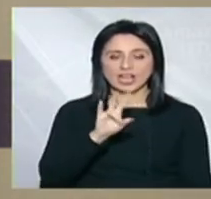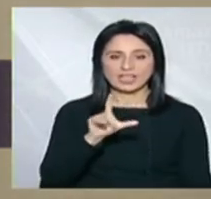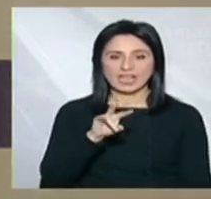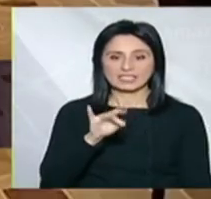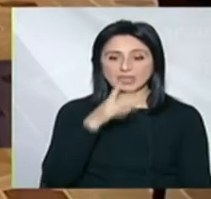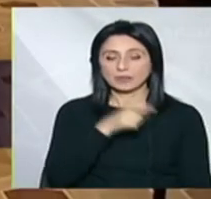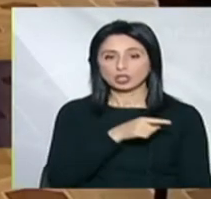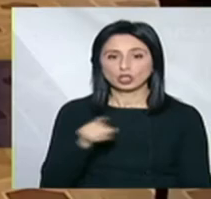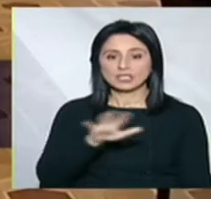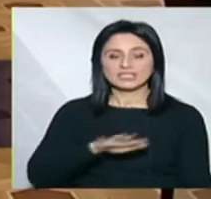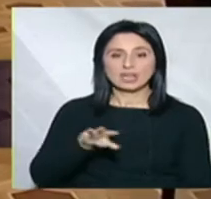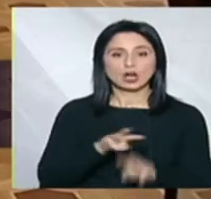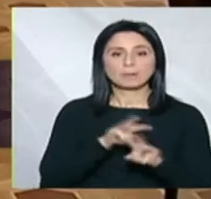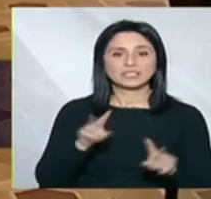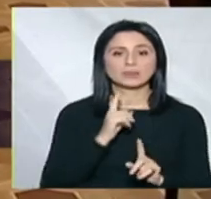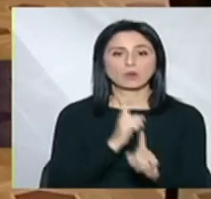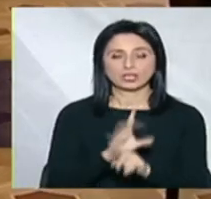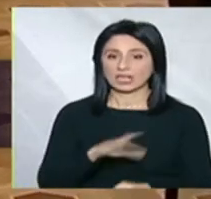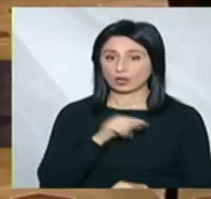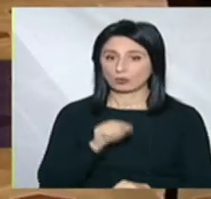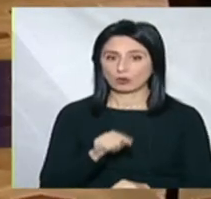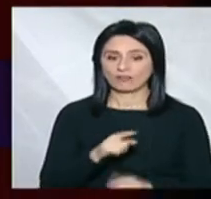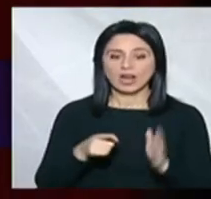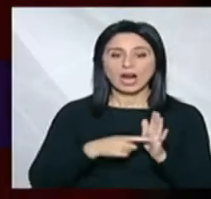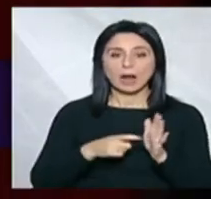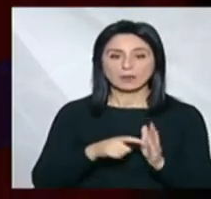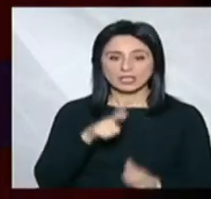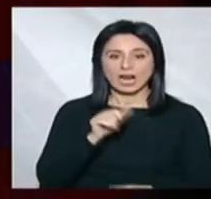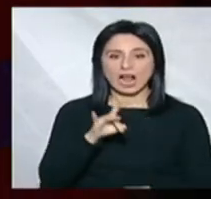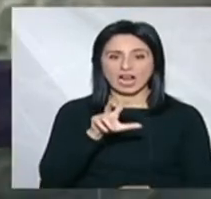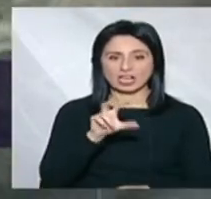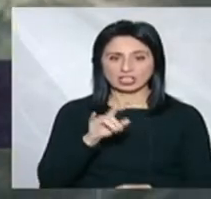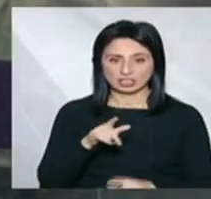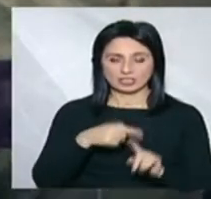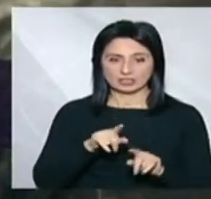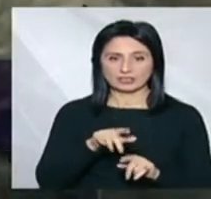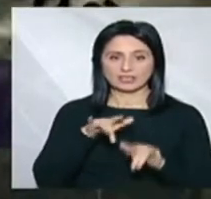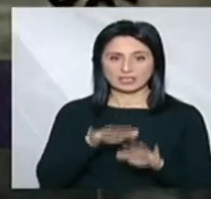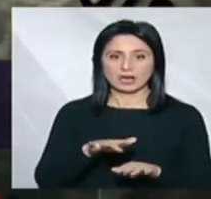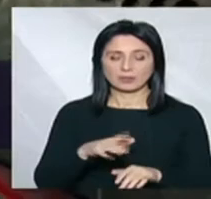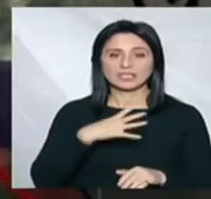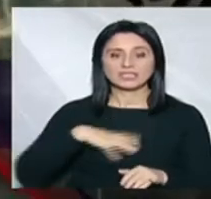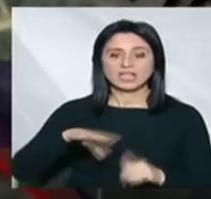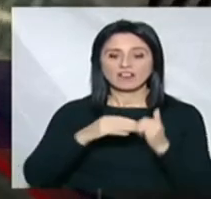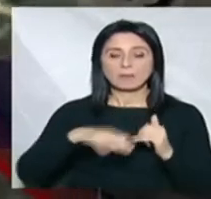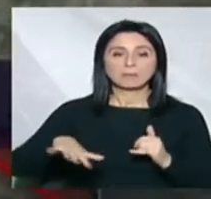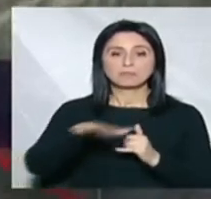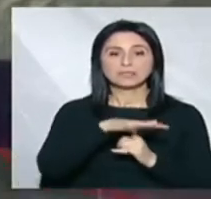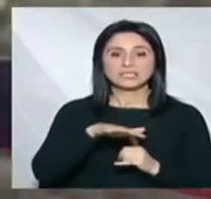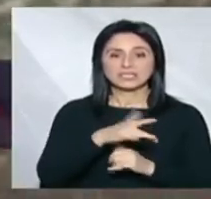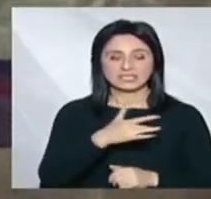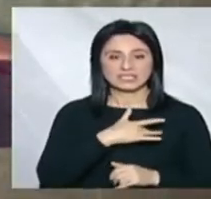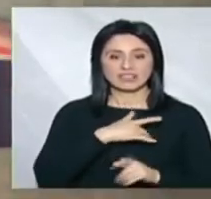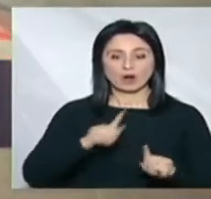im periodshi sagareo sakmeta ministris moadgile iqo. Gamozeba Tavid Garajis sakmeze utsqo qveqnistvis sakartvelos ტერიტორიის ნაწილის